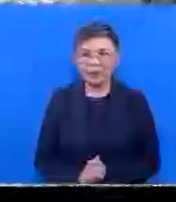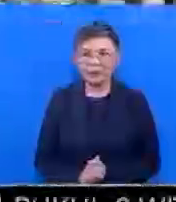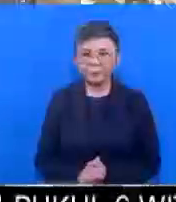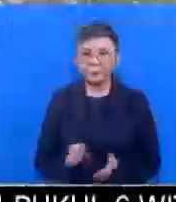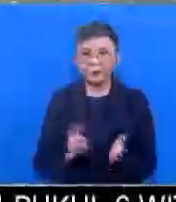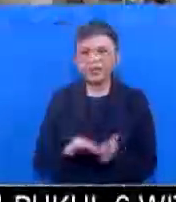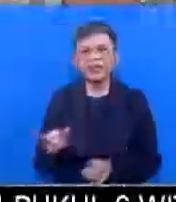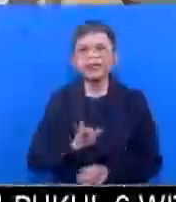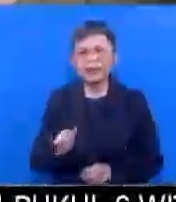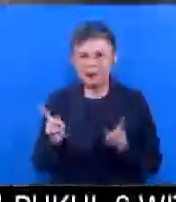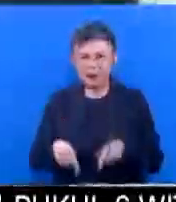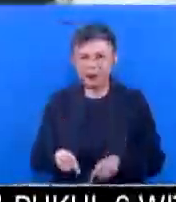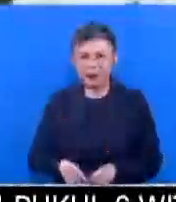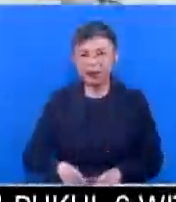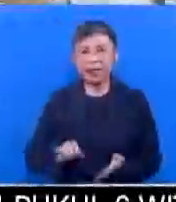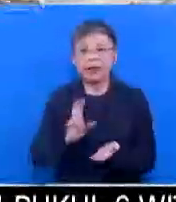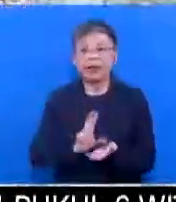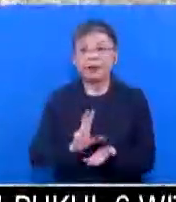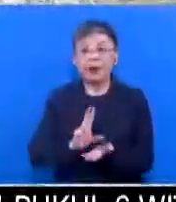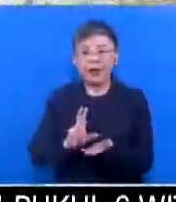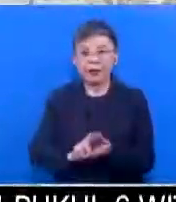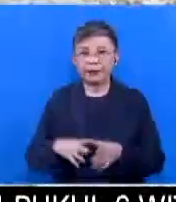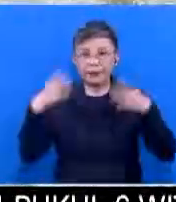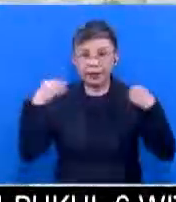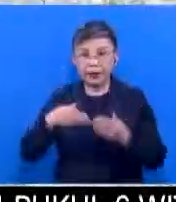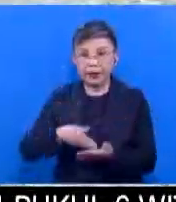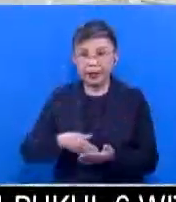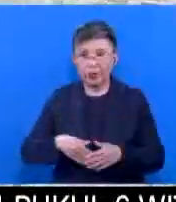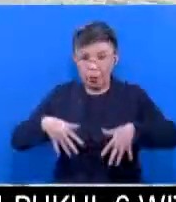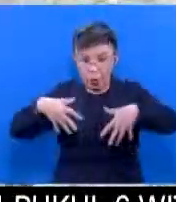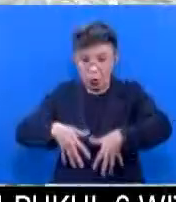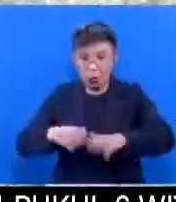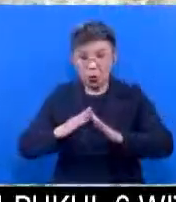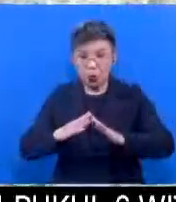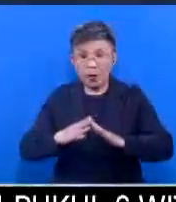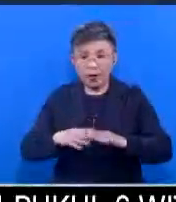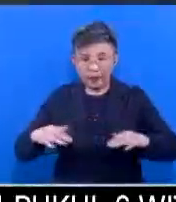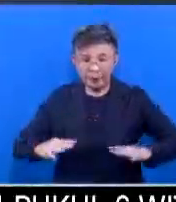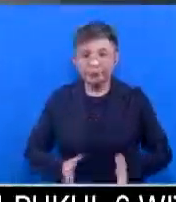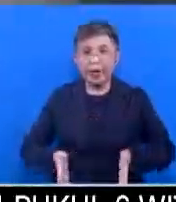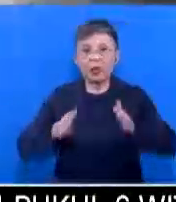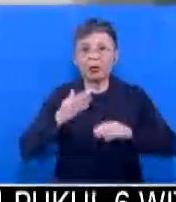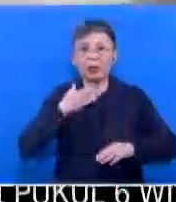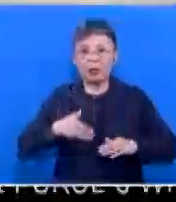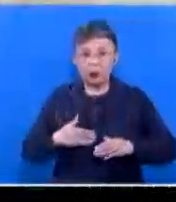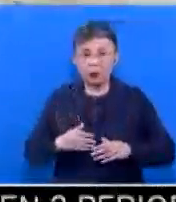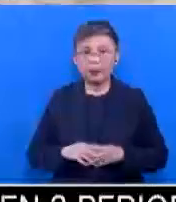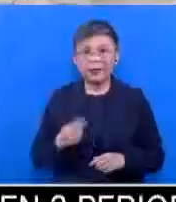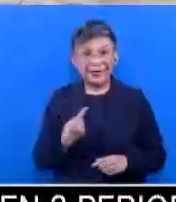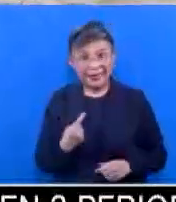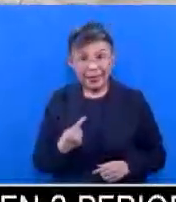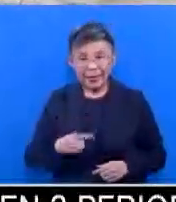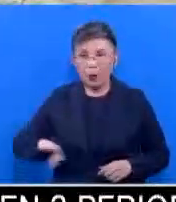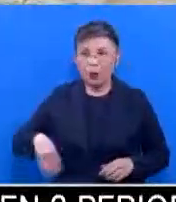Kasus serupa juga sempat terjadi di Pemalang, Jawa Tengah. Gara-gara membangun rumah di tanah miliknya sendiri, sekeluarga di Pemalang ini